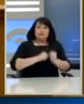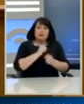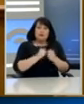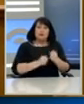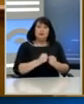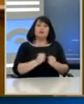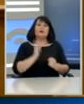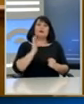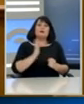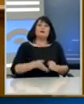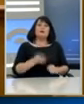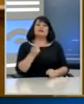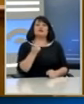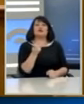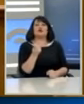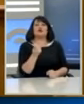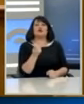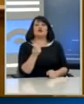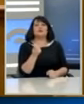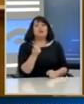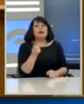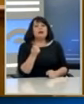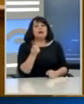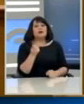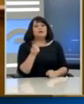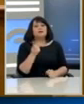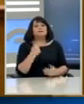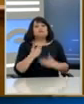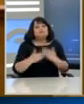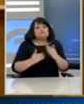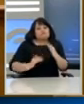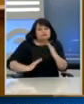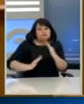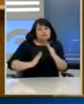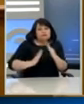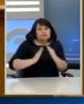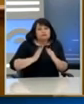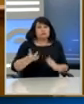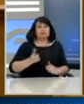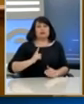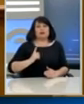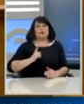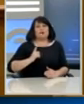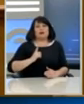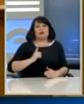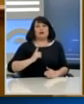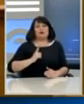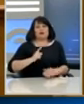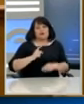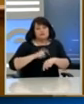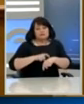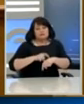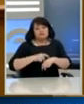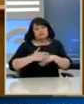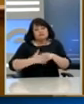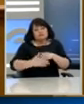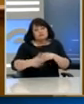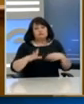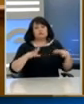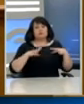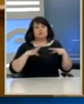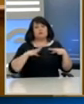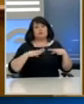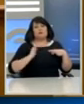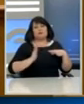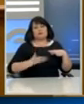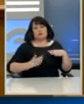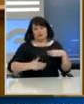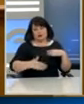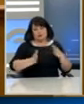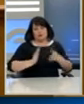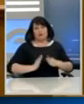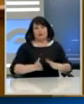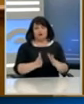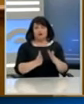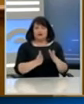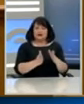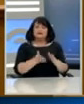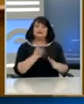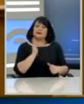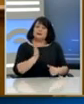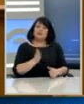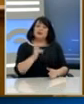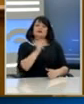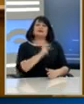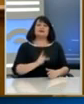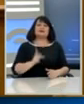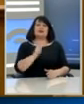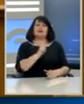μπορέσει η οικονομία να εμπεδώσει την ανάκαμψη που σημειώνει, να έχει το χώρο και το χρόνο για να εμπεδώσει την ανάκαμψη που σημειώνει, για να μπορέσει και η